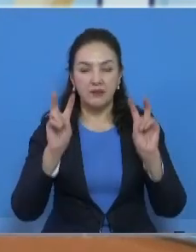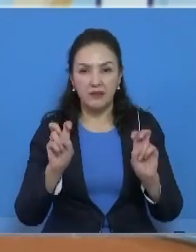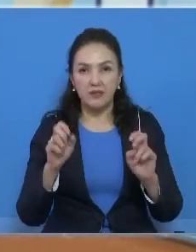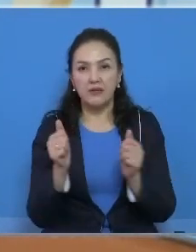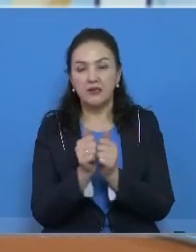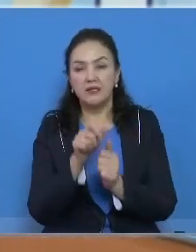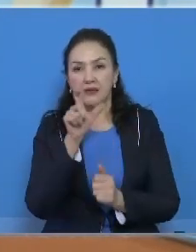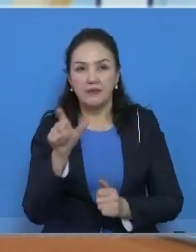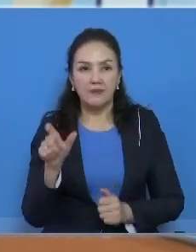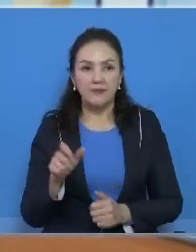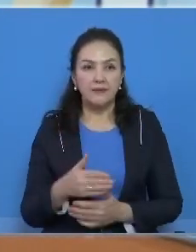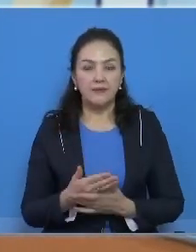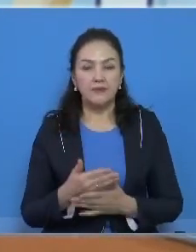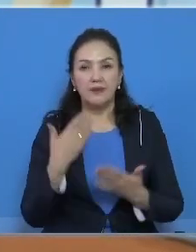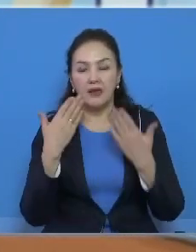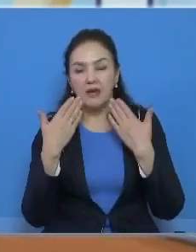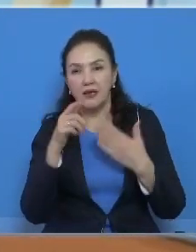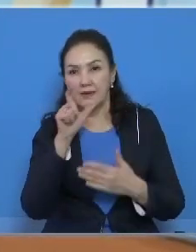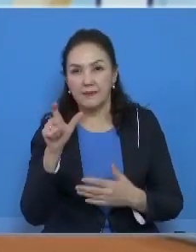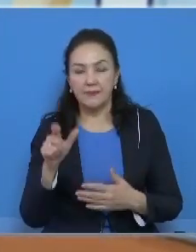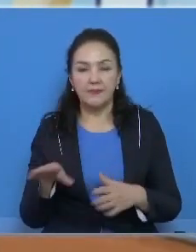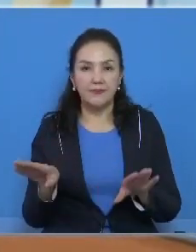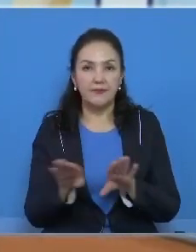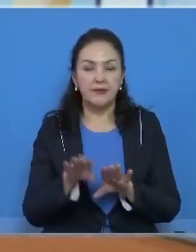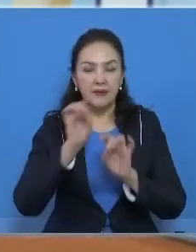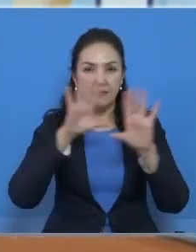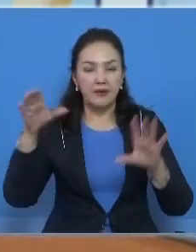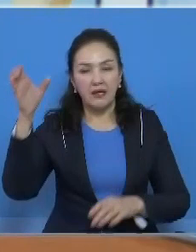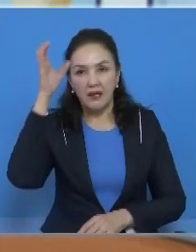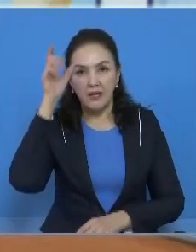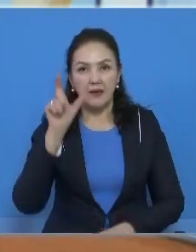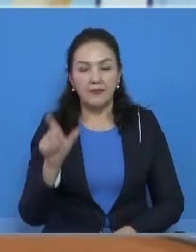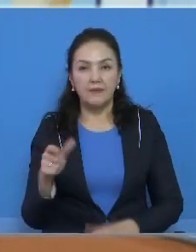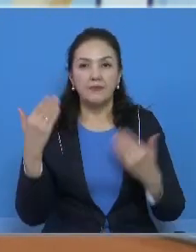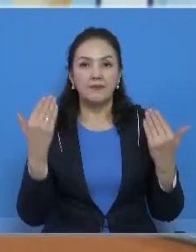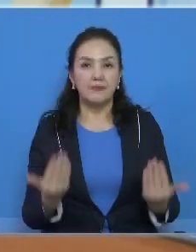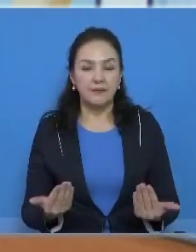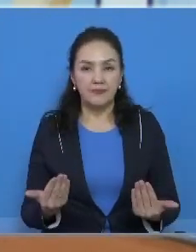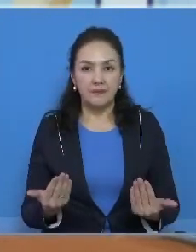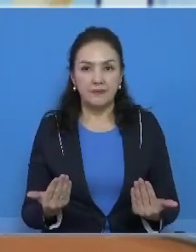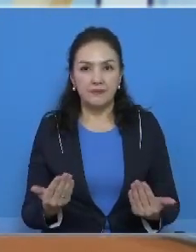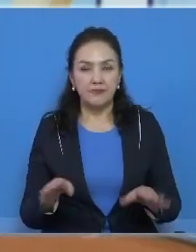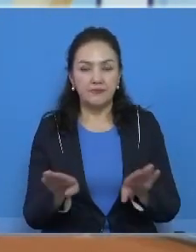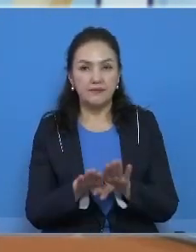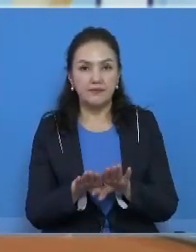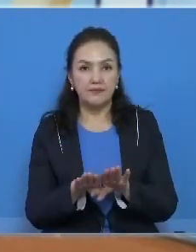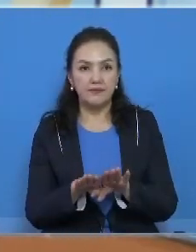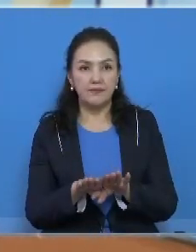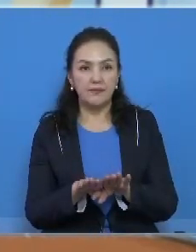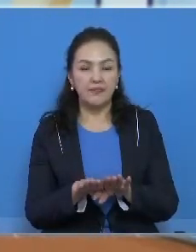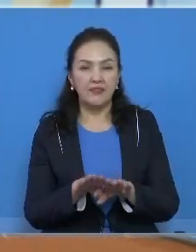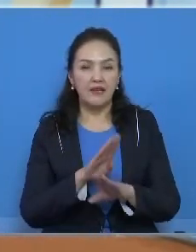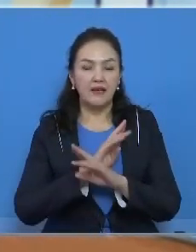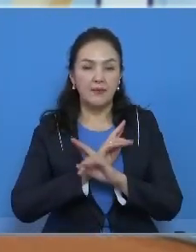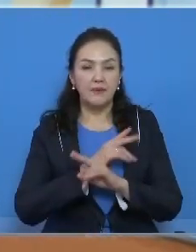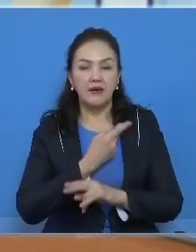жақын адамдар, араласқан адамдар, осылар белгілі ғалымдар. Бүгін осы сол марқұм